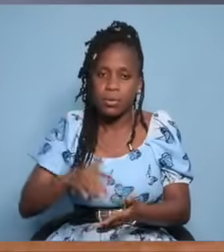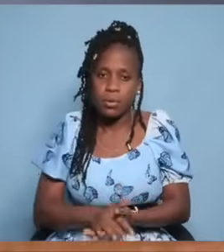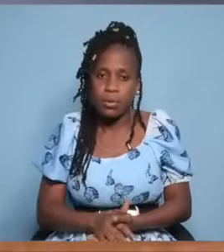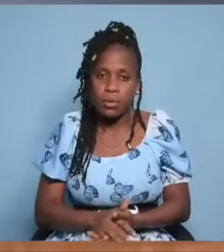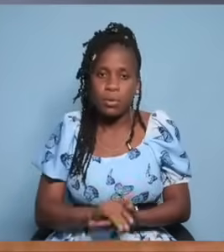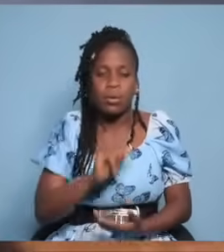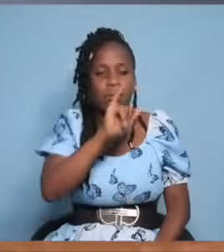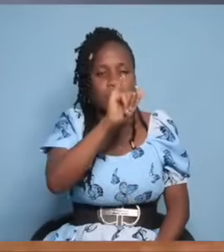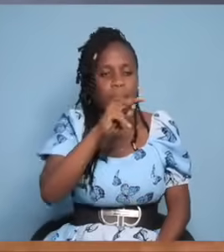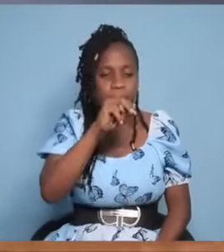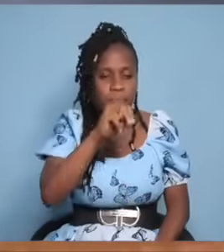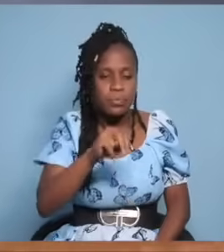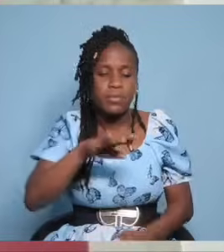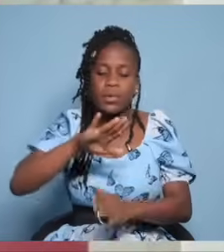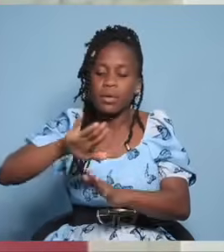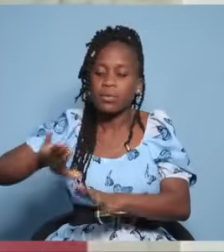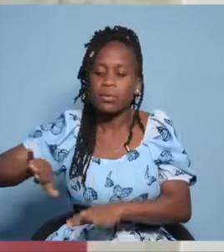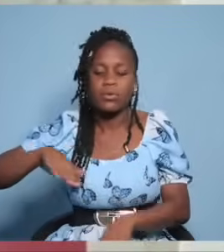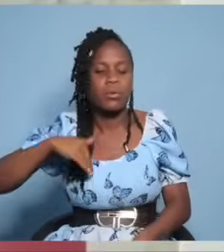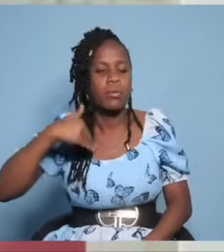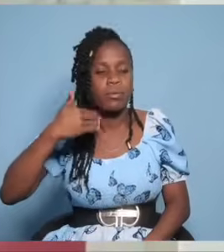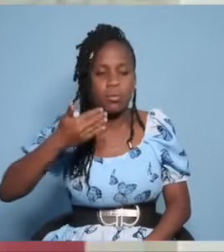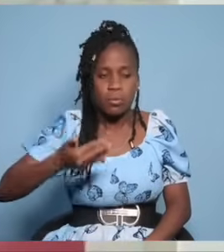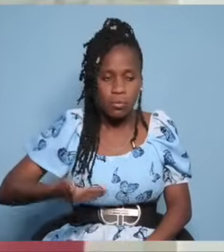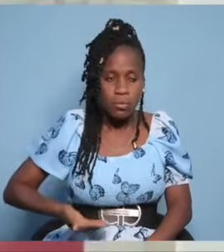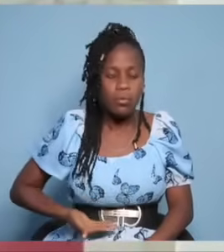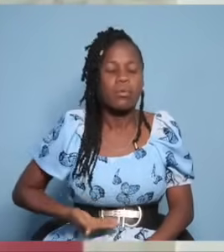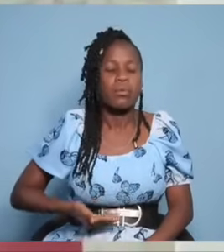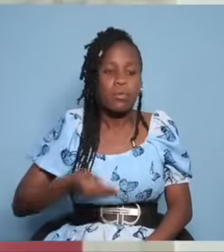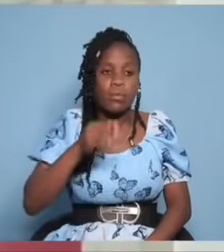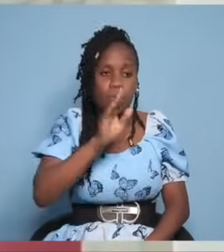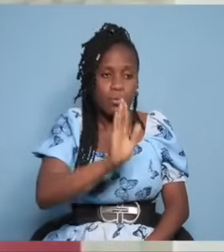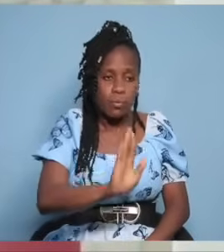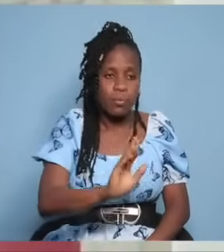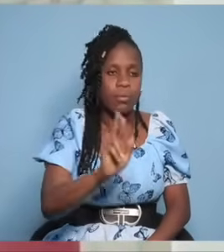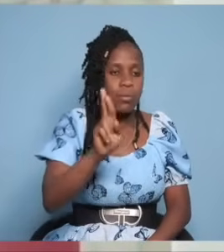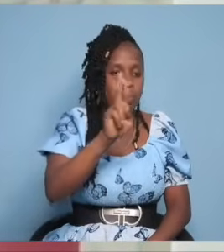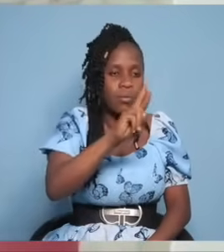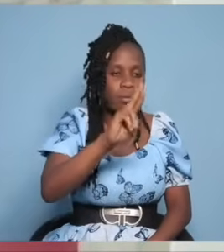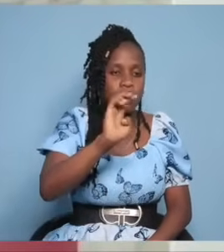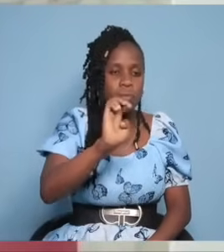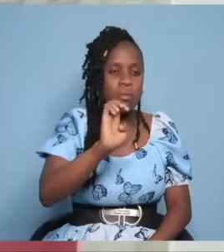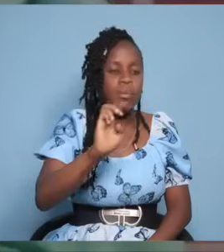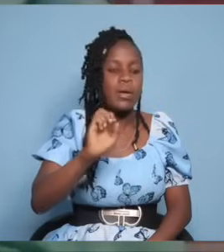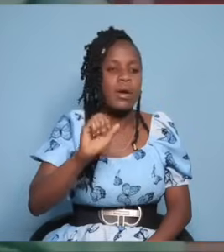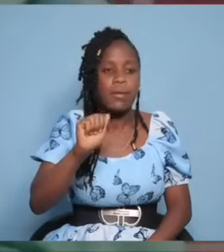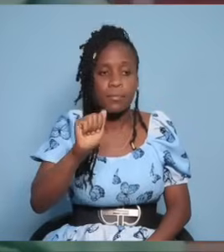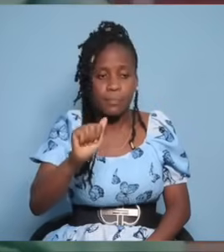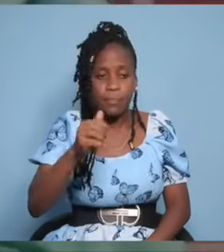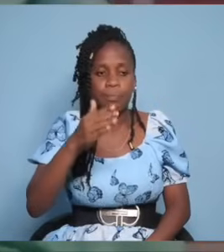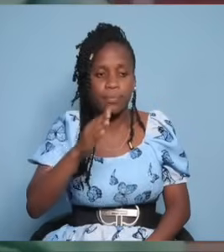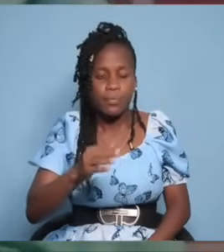Jongarang Demebia amewacha mkewe, anaitwa Rebecca Nyandeng Demebia. Huyu